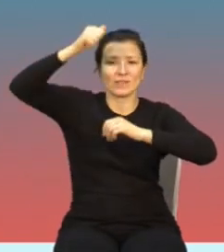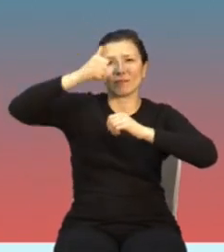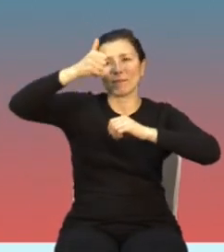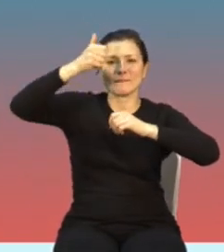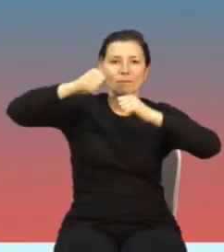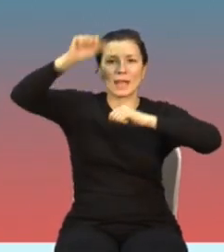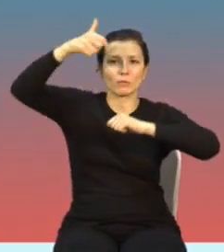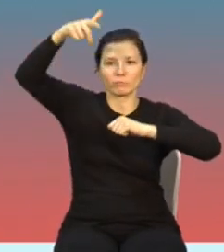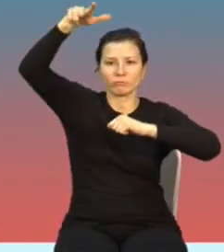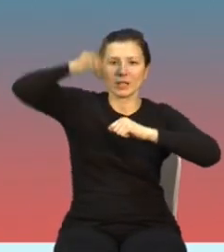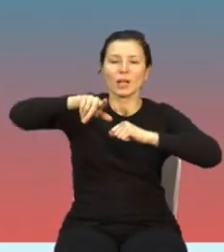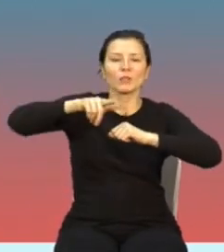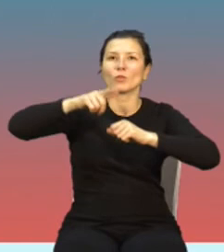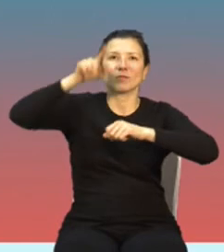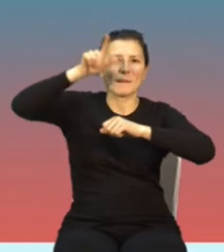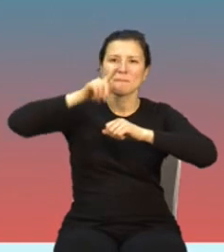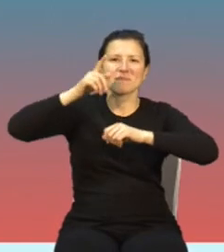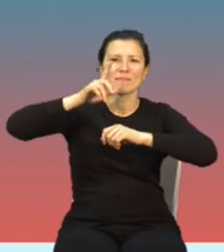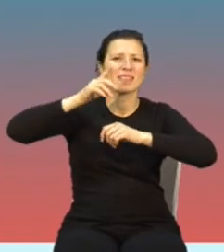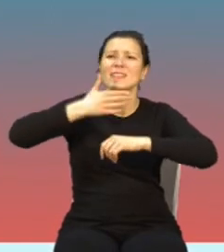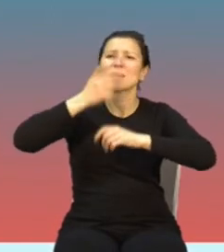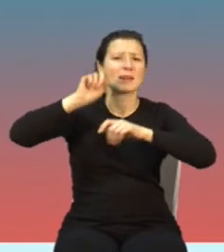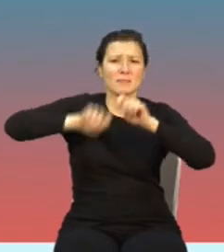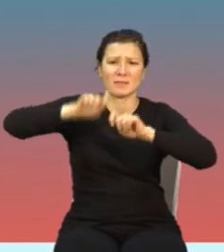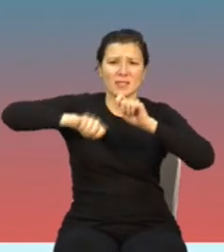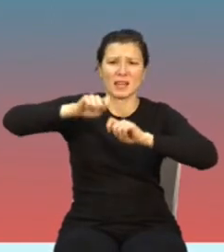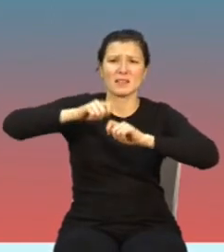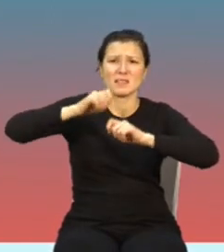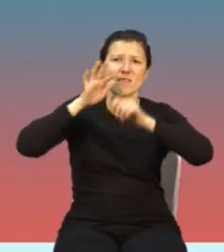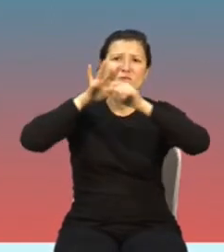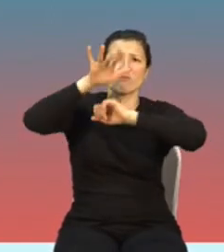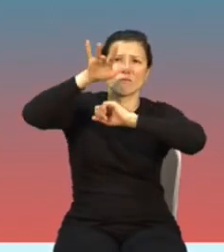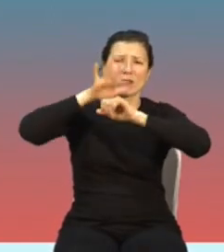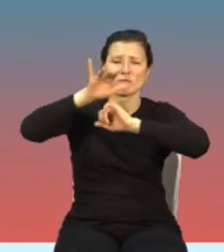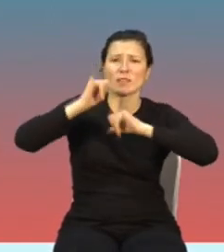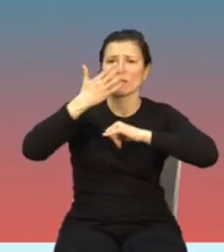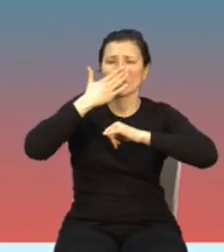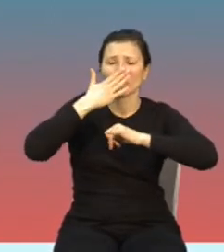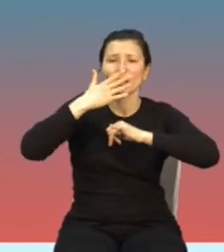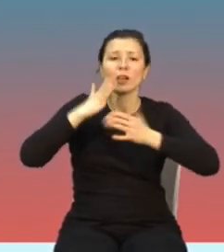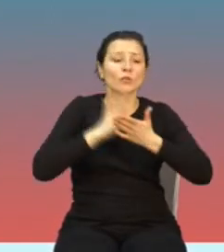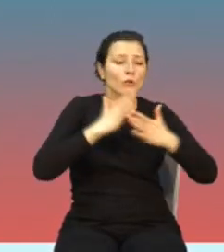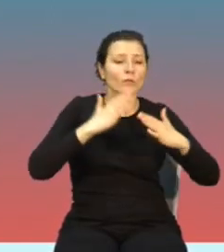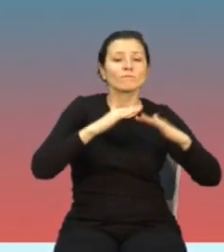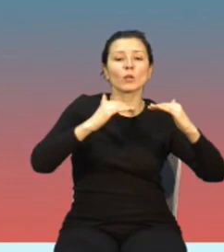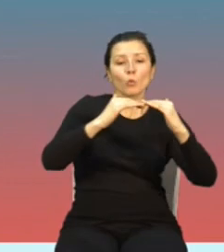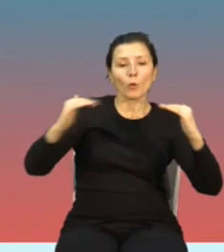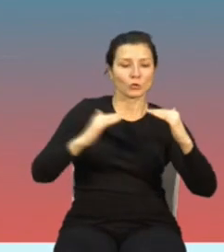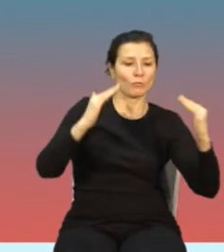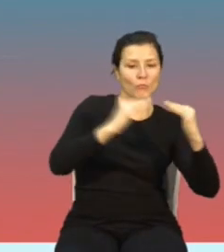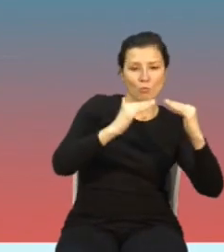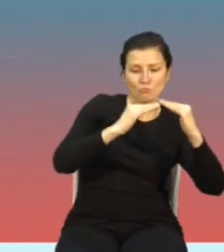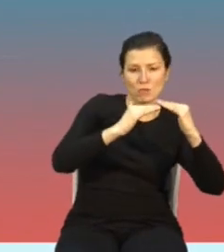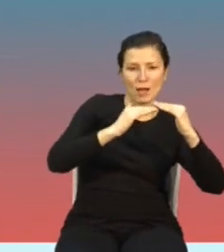też usługę monitoringu całodobowego. Czyli taka usługa zostanie połączona z kolejną usługą monitoringu